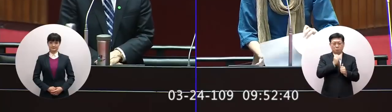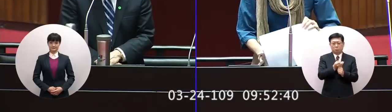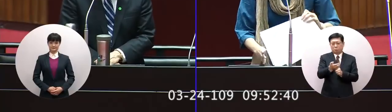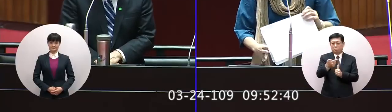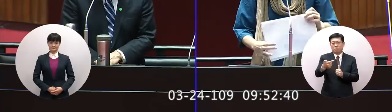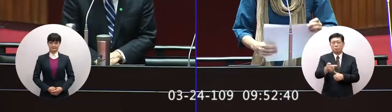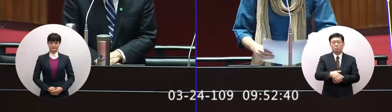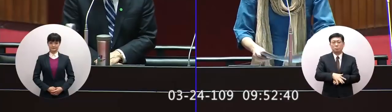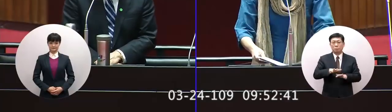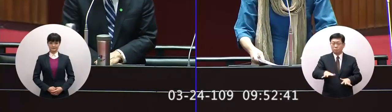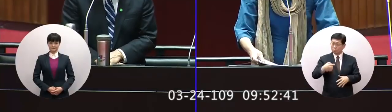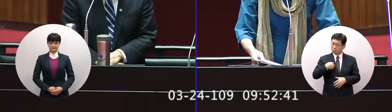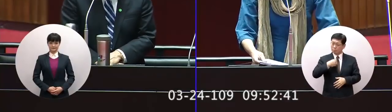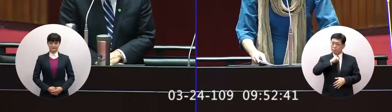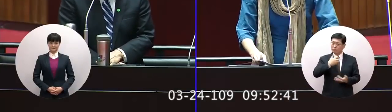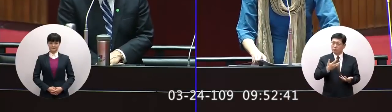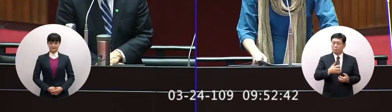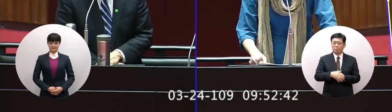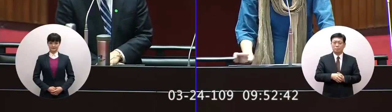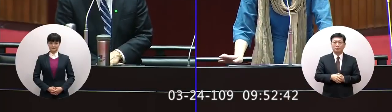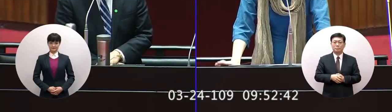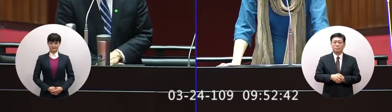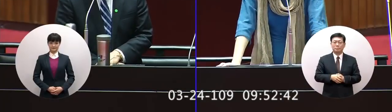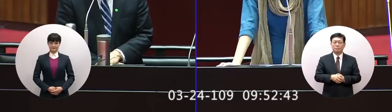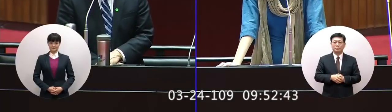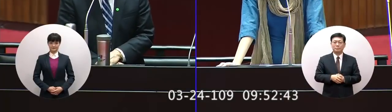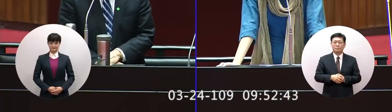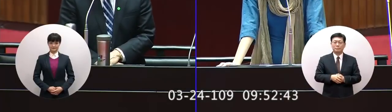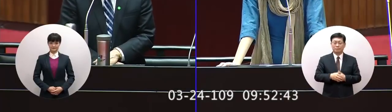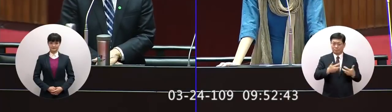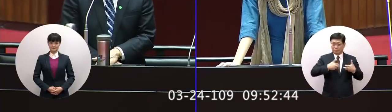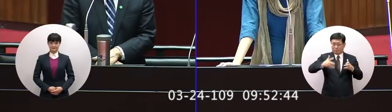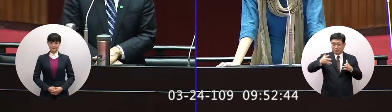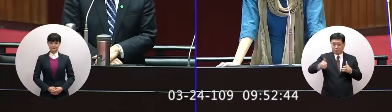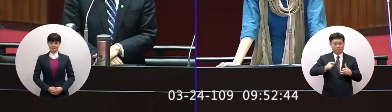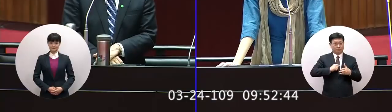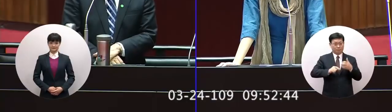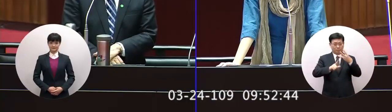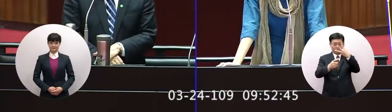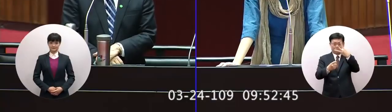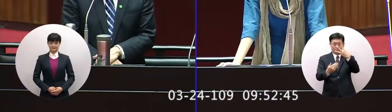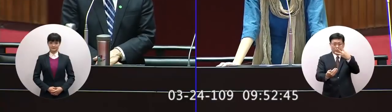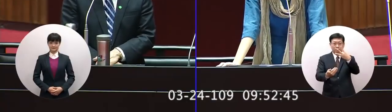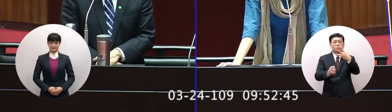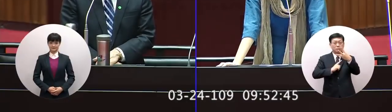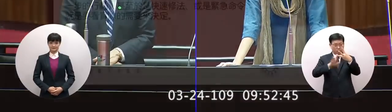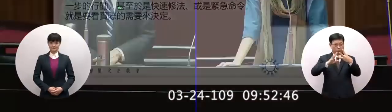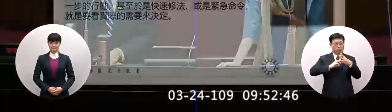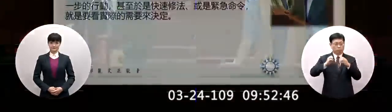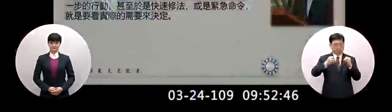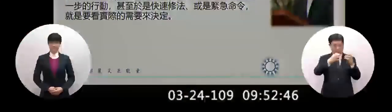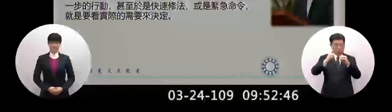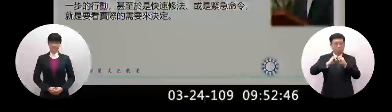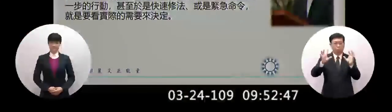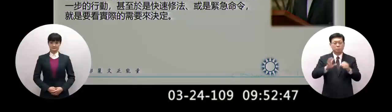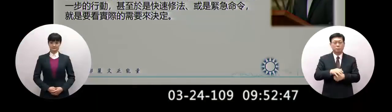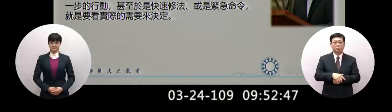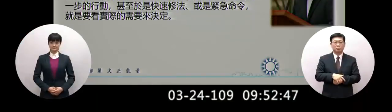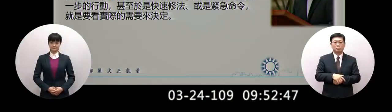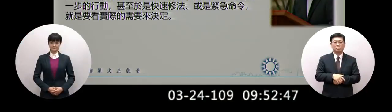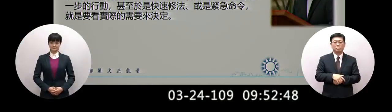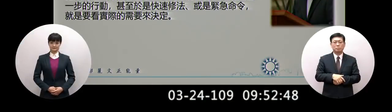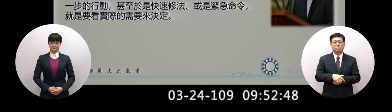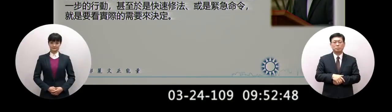高。那就台湾的情形哈，蔡总统在19号的时候有发布谈话啊，